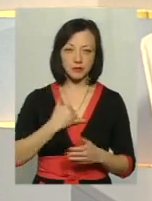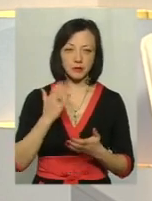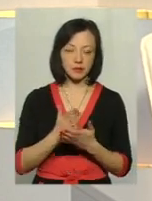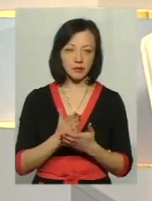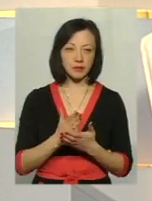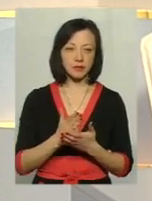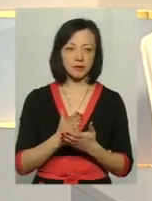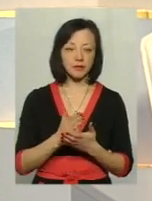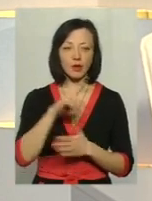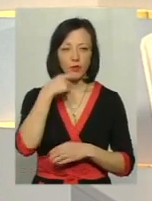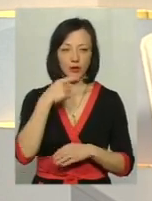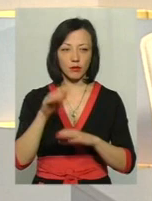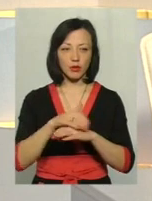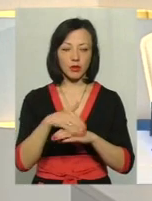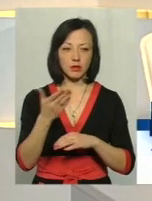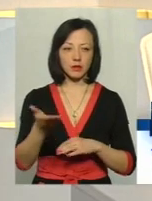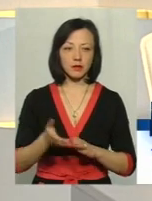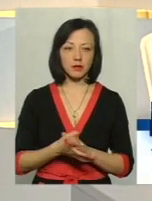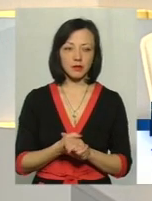перепрошую. Алло, говоріть, будь ласка.